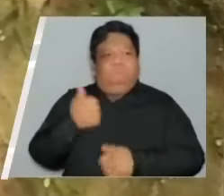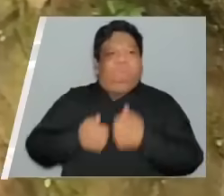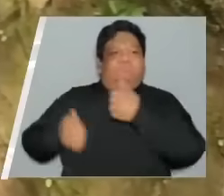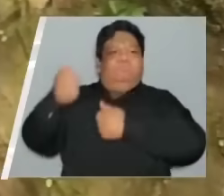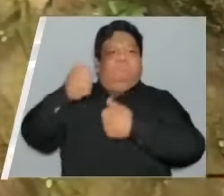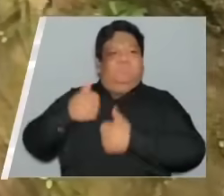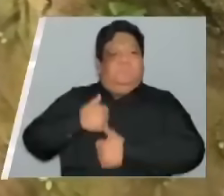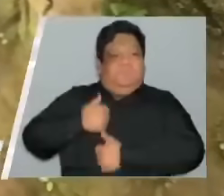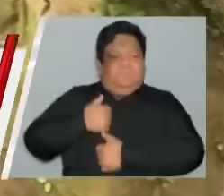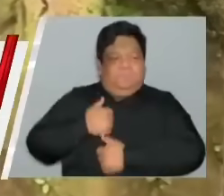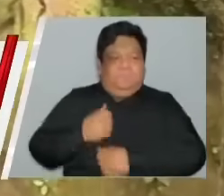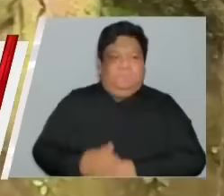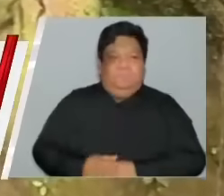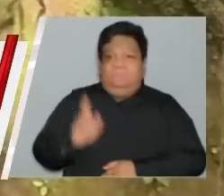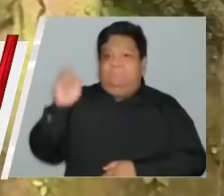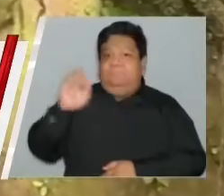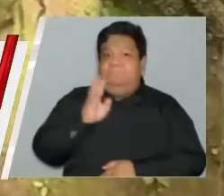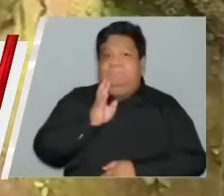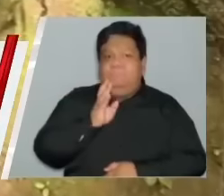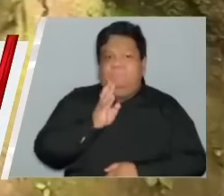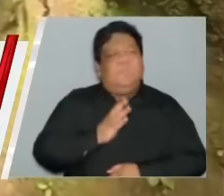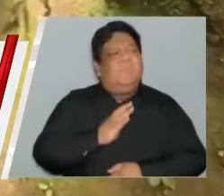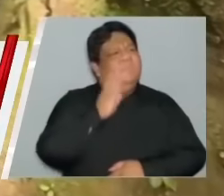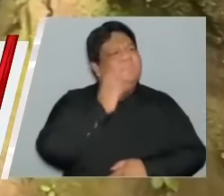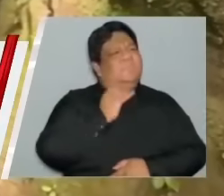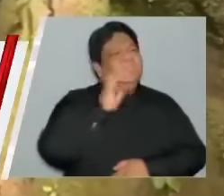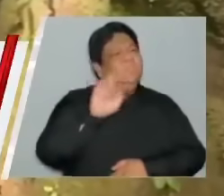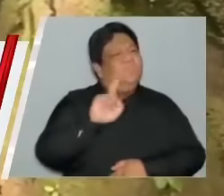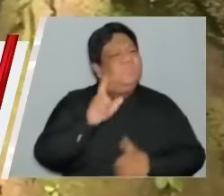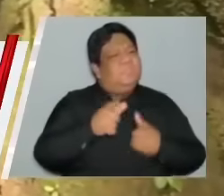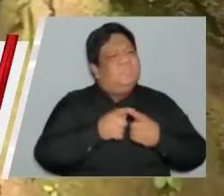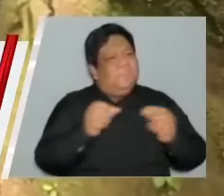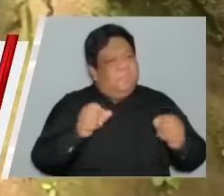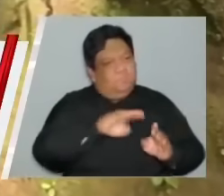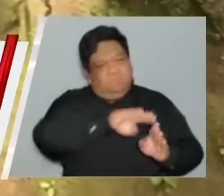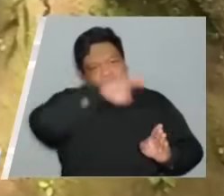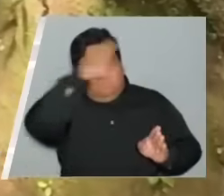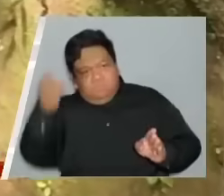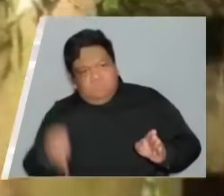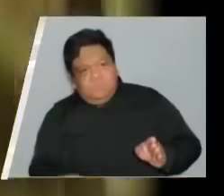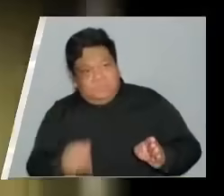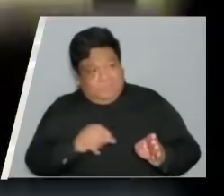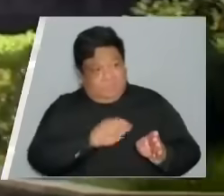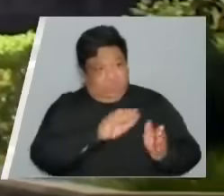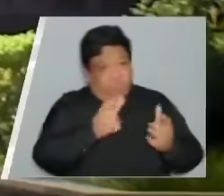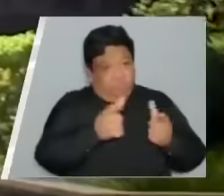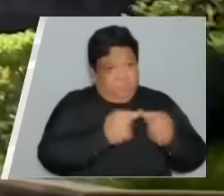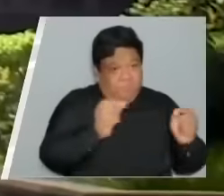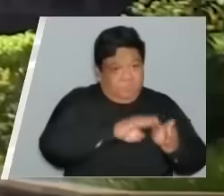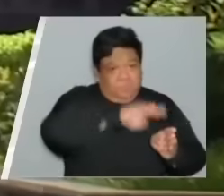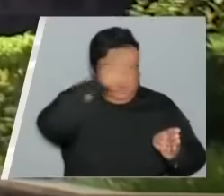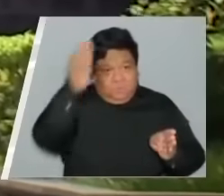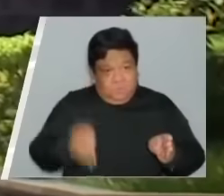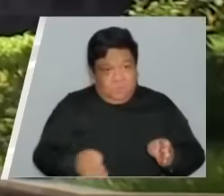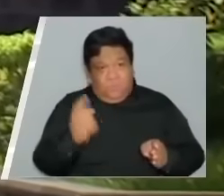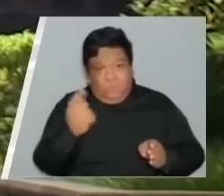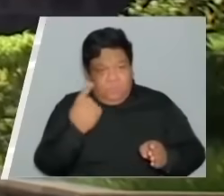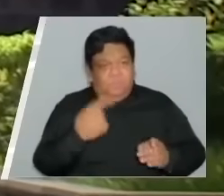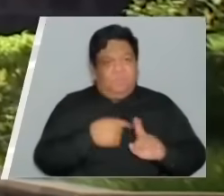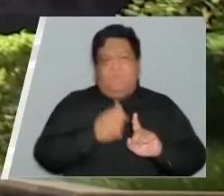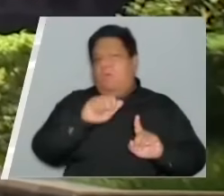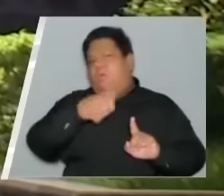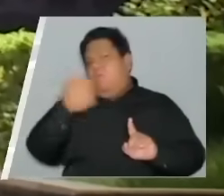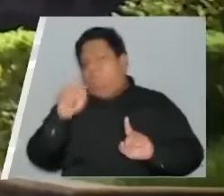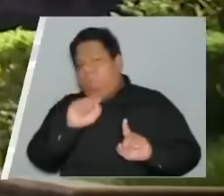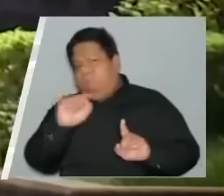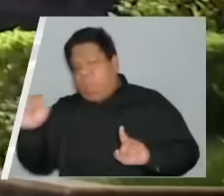ang ano ba yung Japanese tunnels na nandito. Pero hindi lang naman yung Japanese tunnel lang kuha natin dito doon. Pero kung history